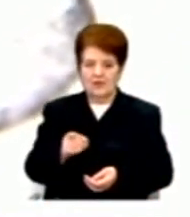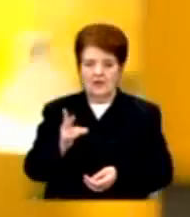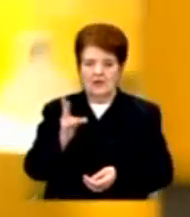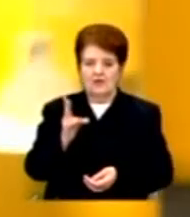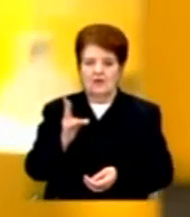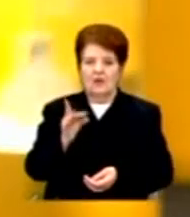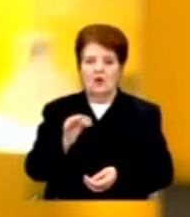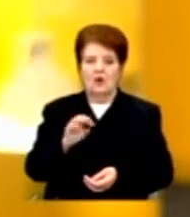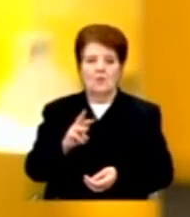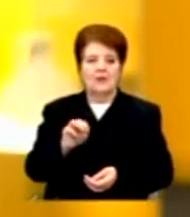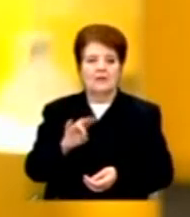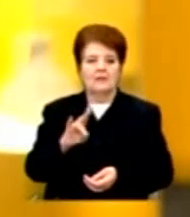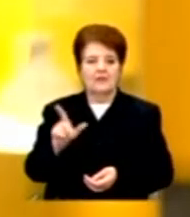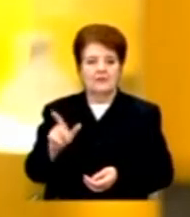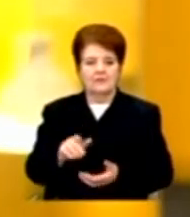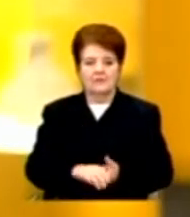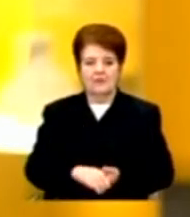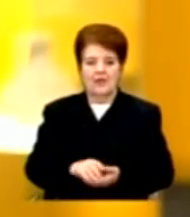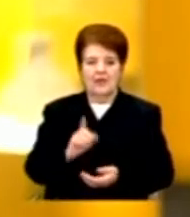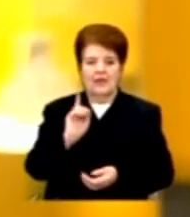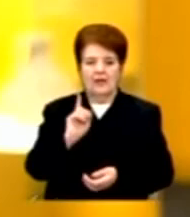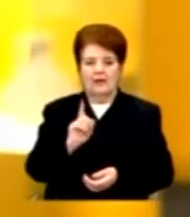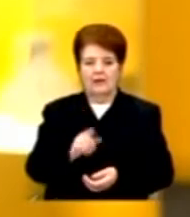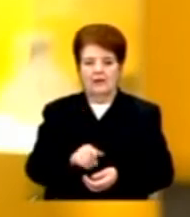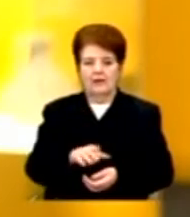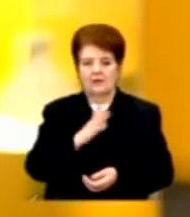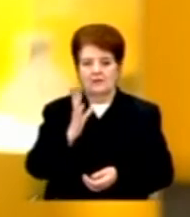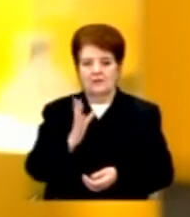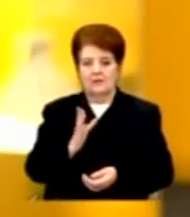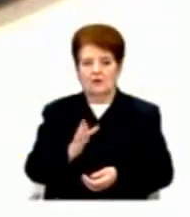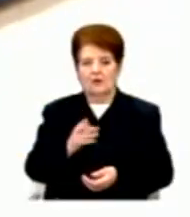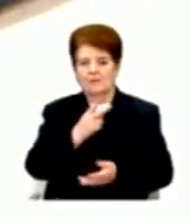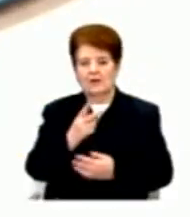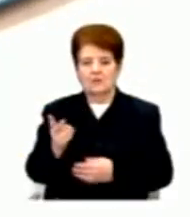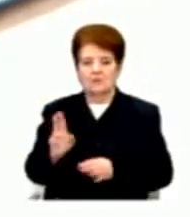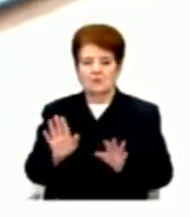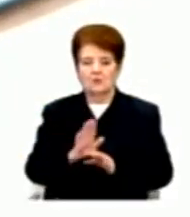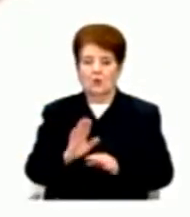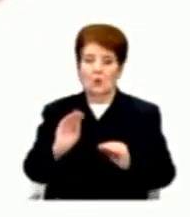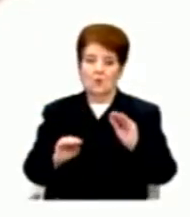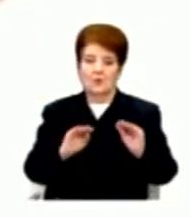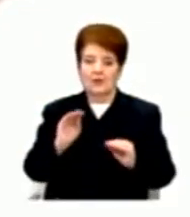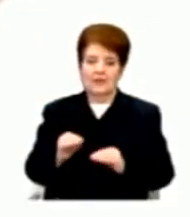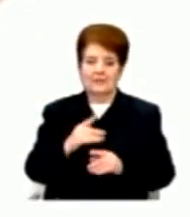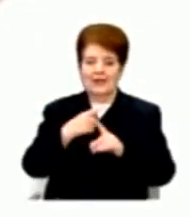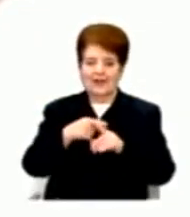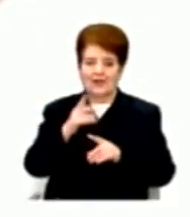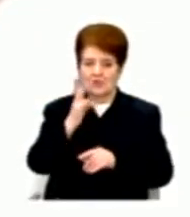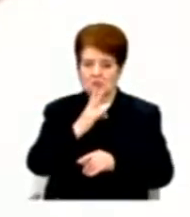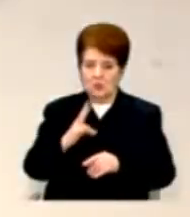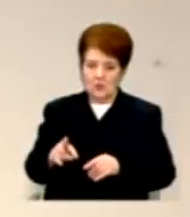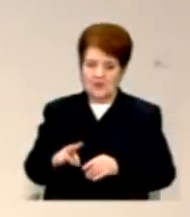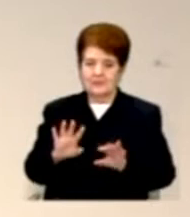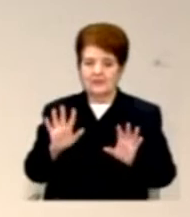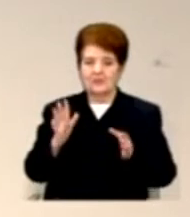una de sus características era que les gustaba mucho dar culto a los mártires. Componenta religioasă a expoziției include